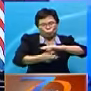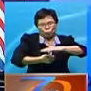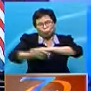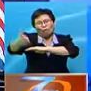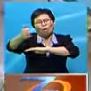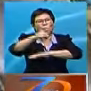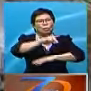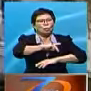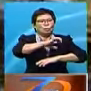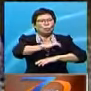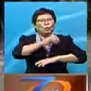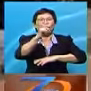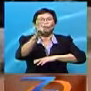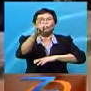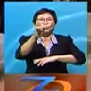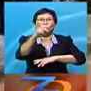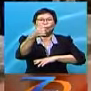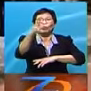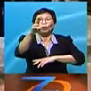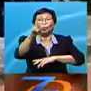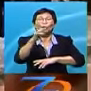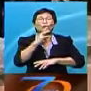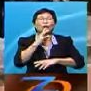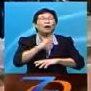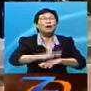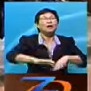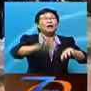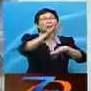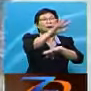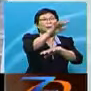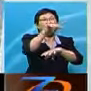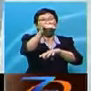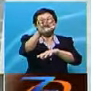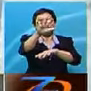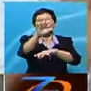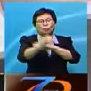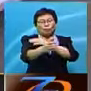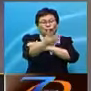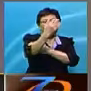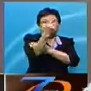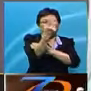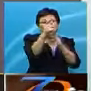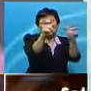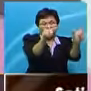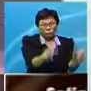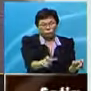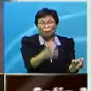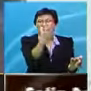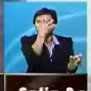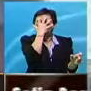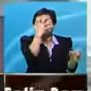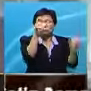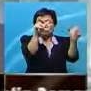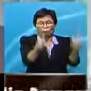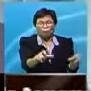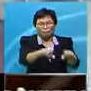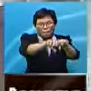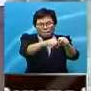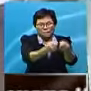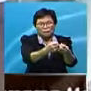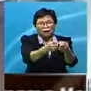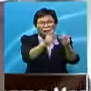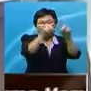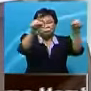Dungun, Superintenden Ahmad Zailani Yaakob berkata, kira-kira 5.50 pagi tadi, dua suspek bertopeng didapati memecah mesin